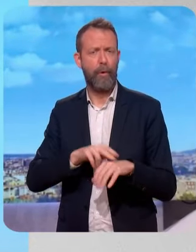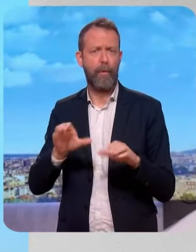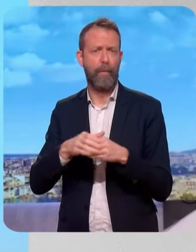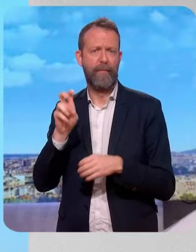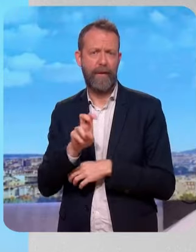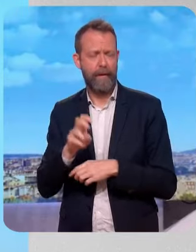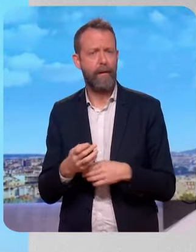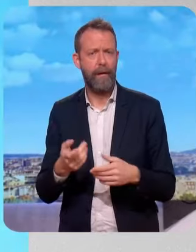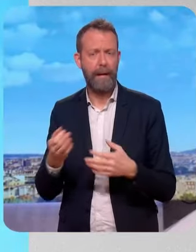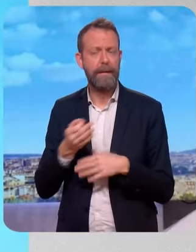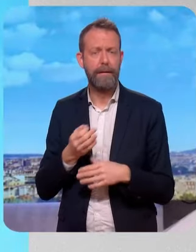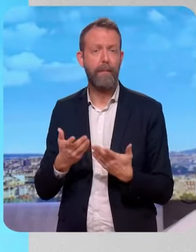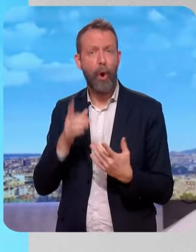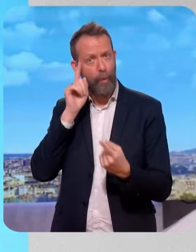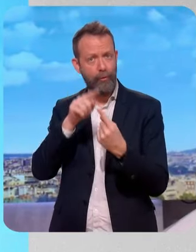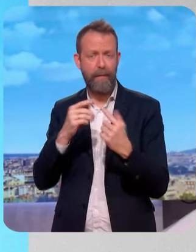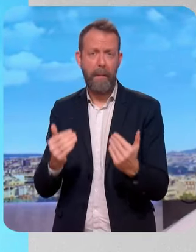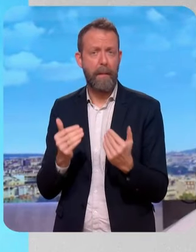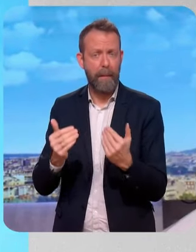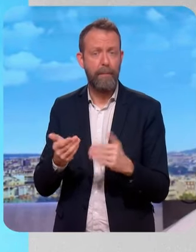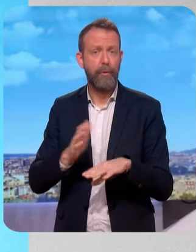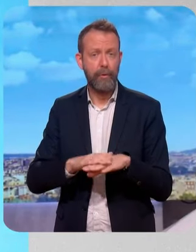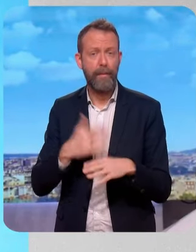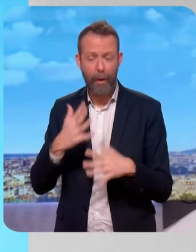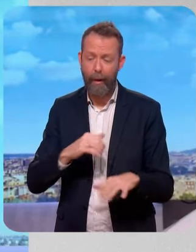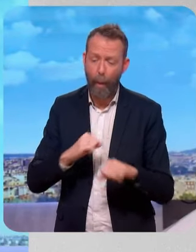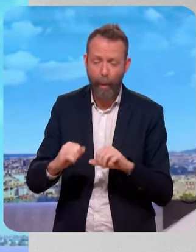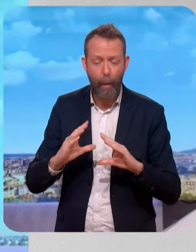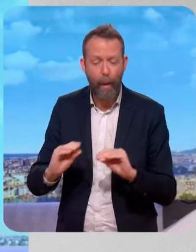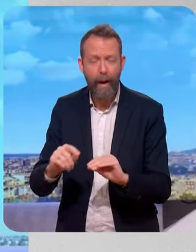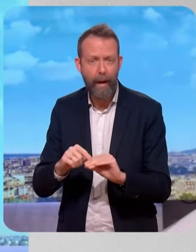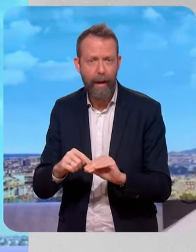qui disait ben, finalement les objectifs sont toujours les mêmes, mais quand on passe aux actes, eh bien